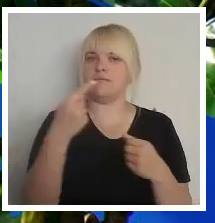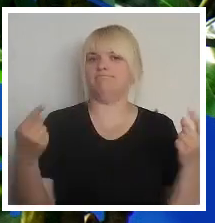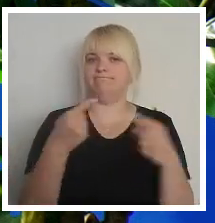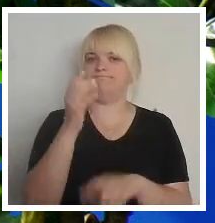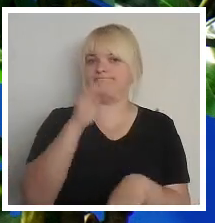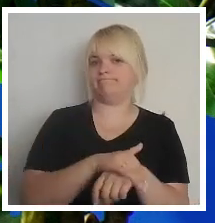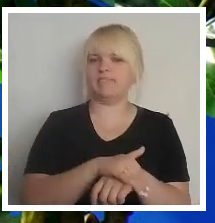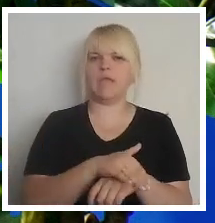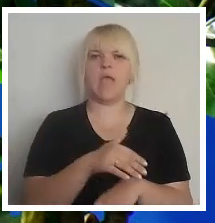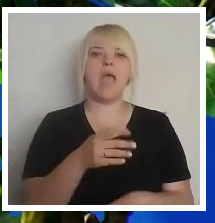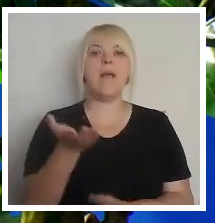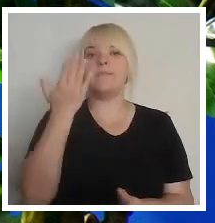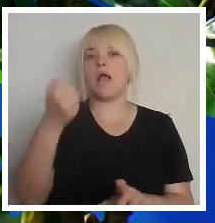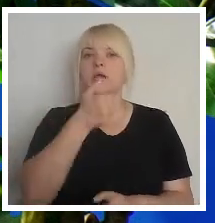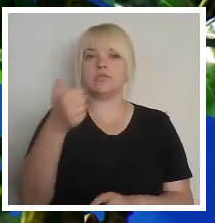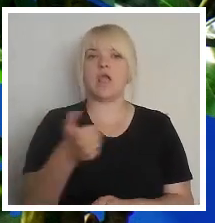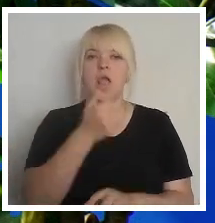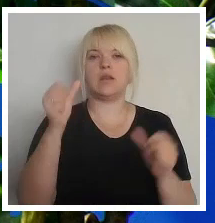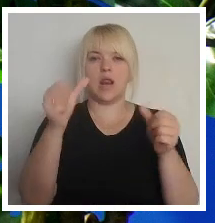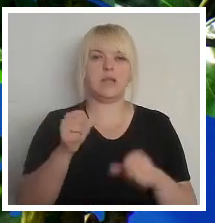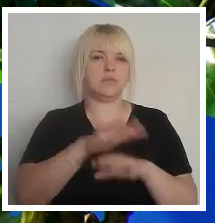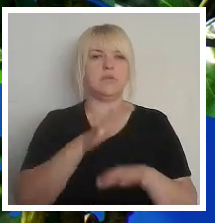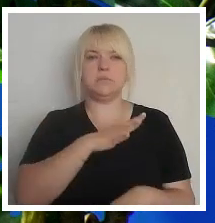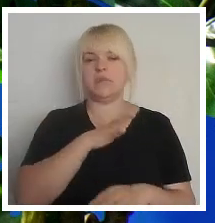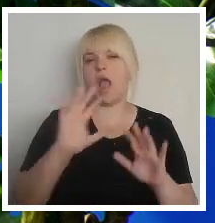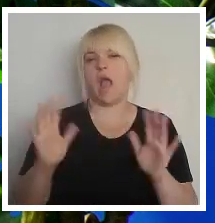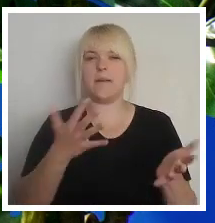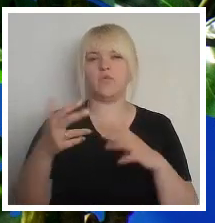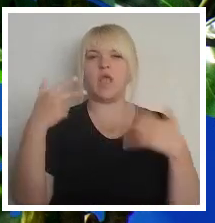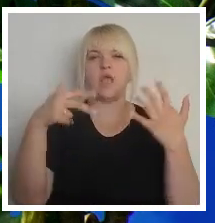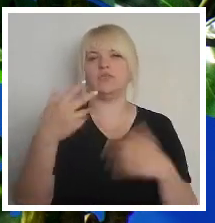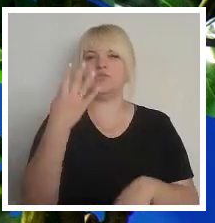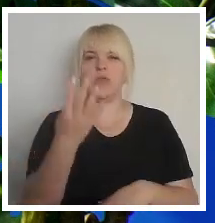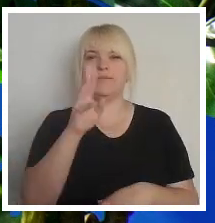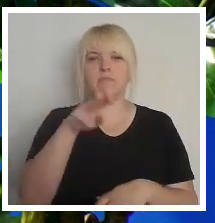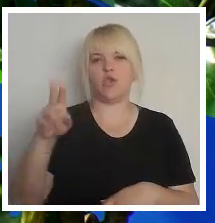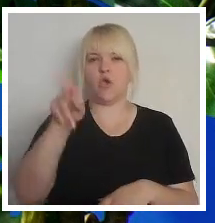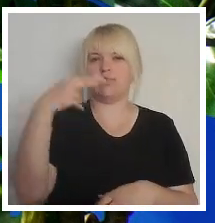Pērn Latvijas reklāmas tirgus bija aptuveni 84 miljoni eiro.